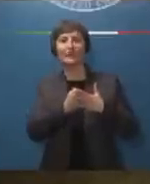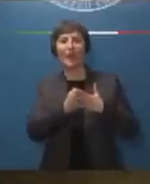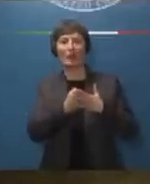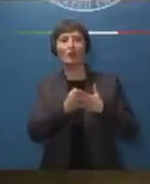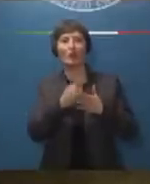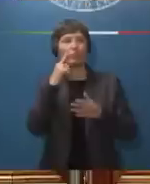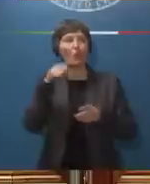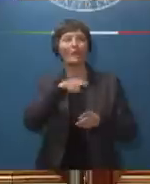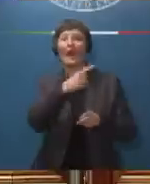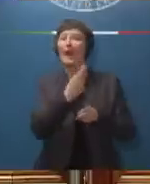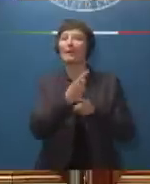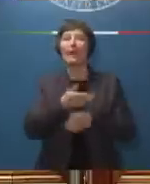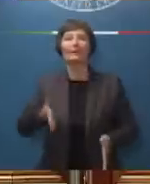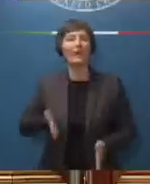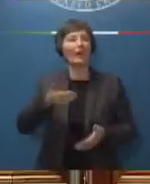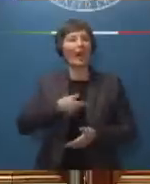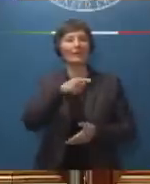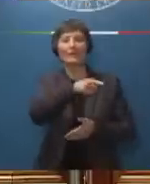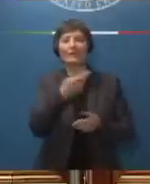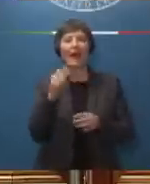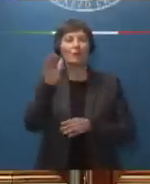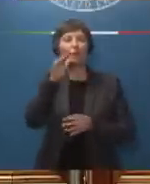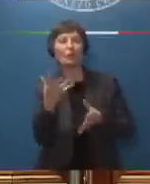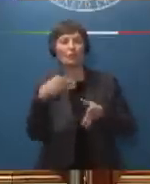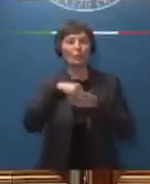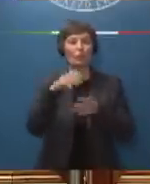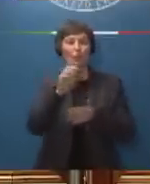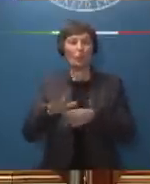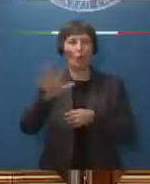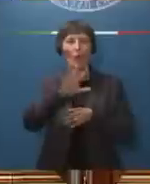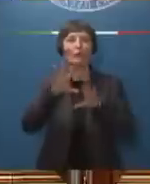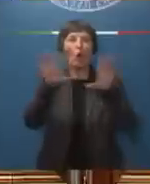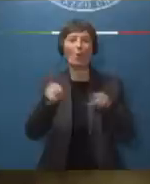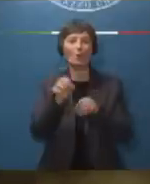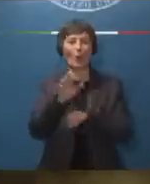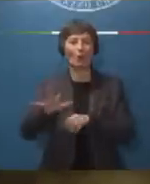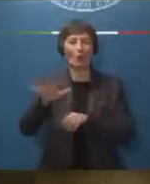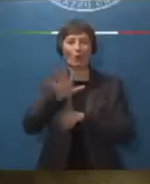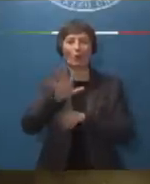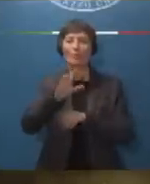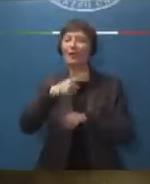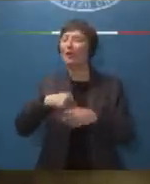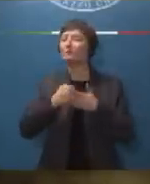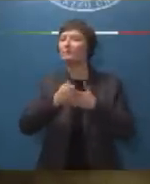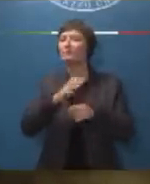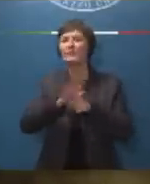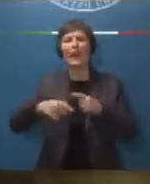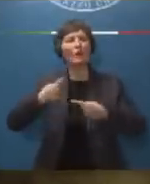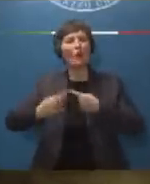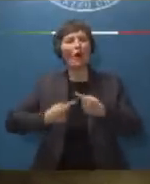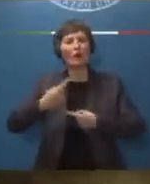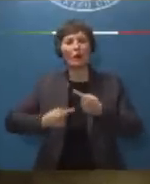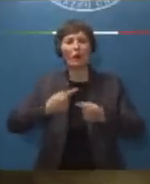candidato all'ingresso nell'Unione Europea E continueremo a assicurare il nostro pieno totale sostegno per facilitare